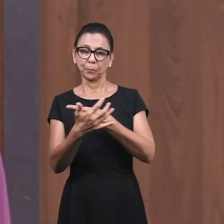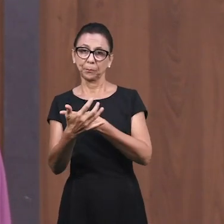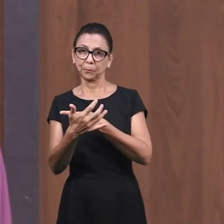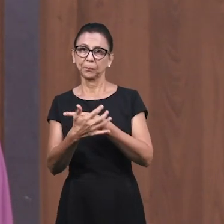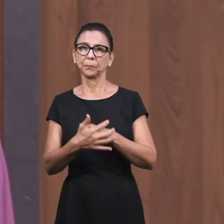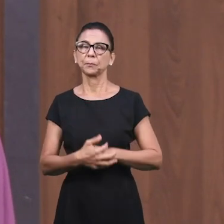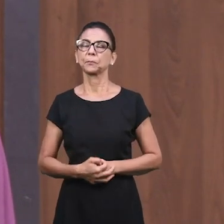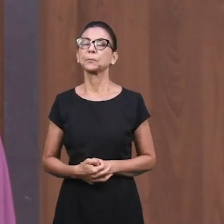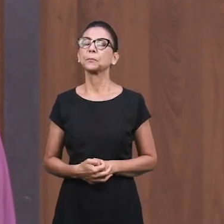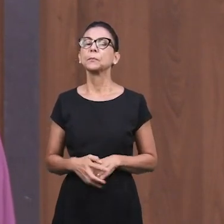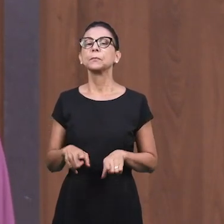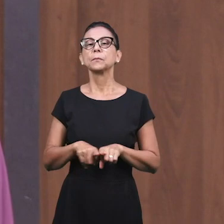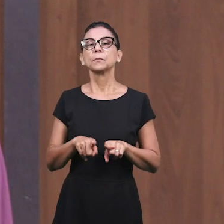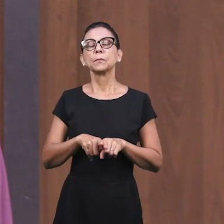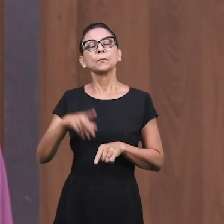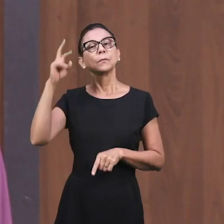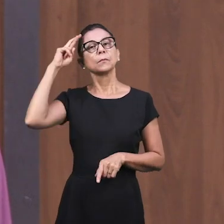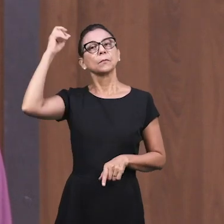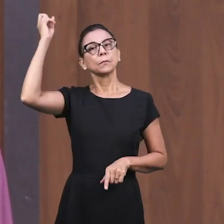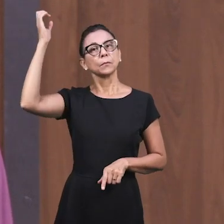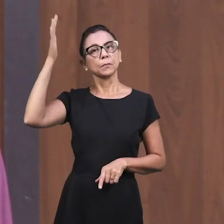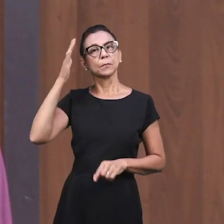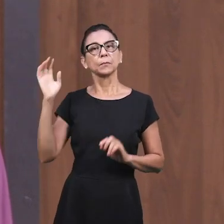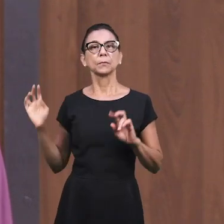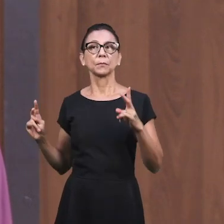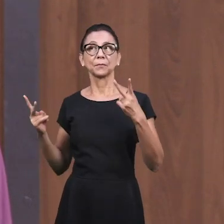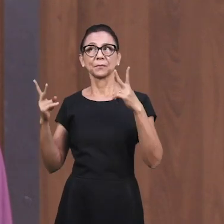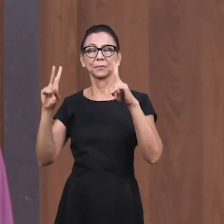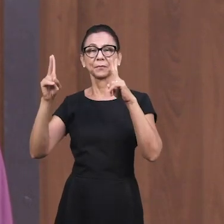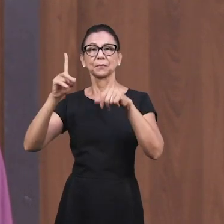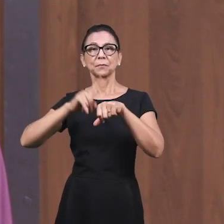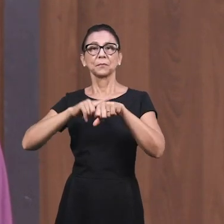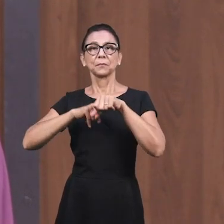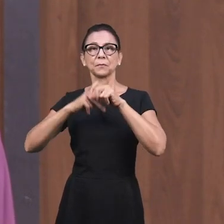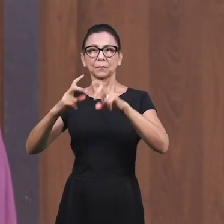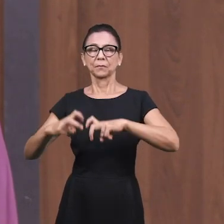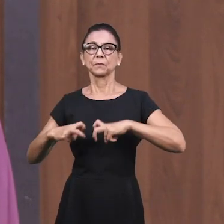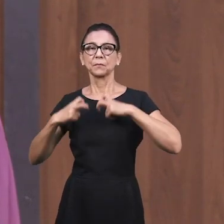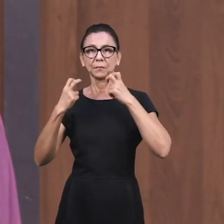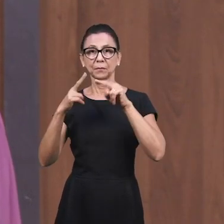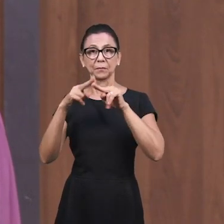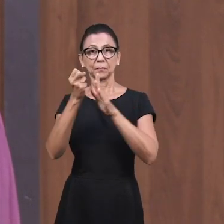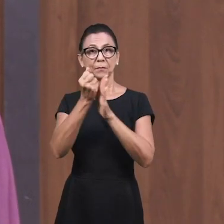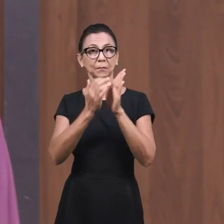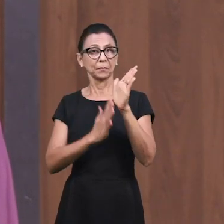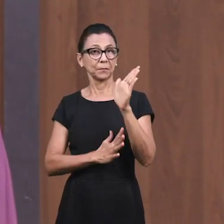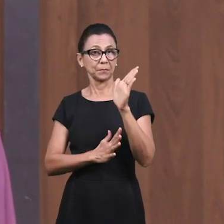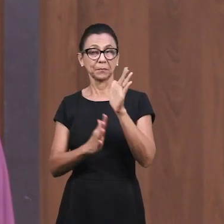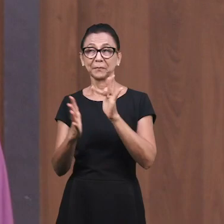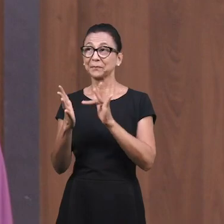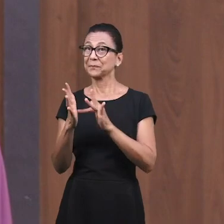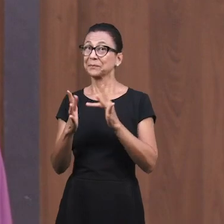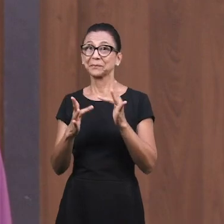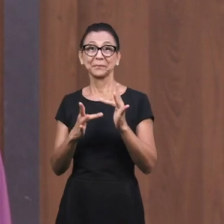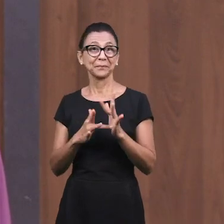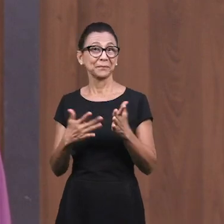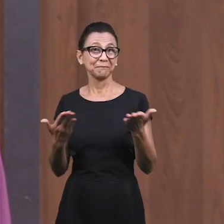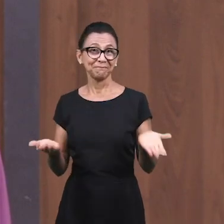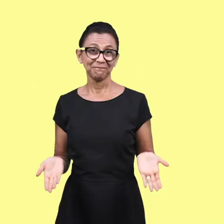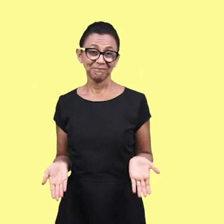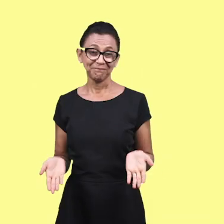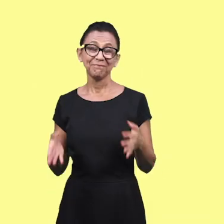Seigneur a révélé que notre victoire serait dans la prière par le sang de Jésus. Et cela serait la